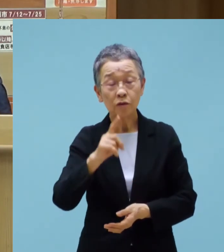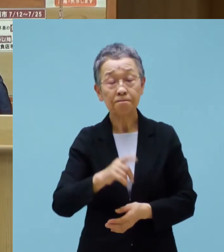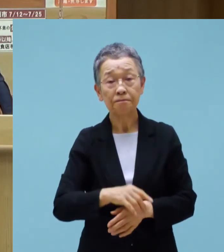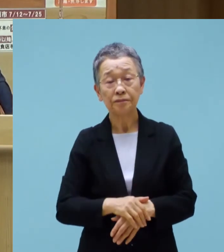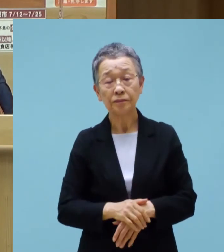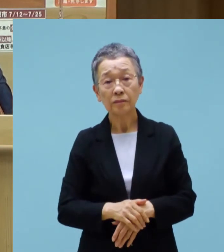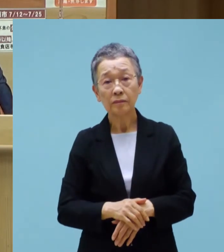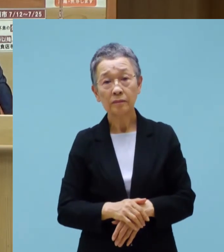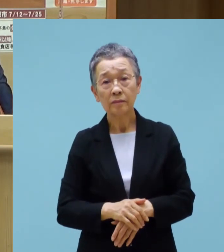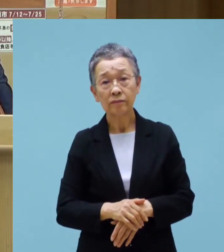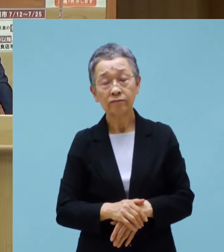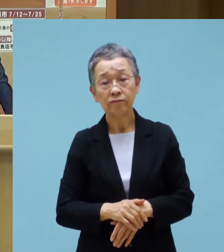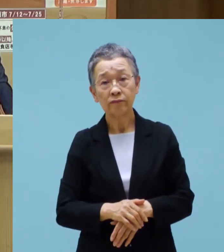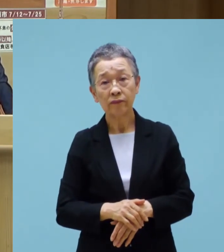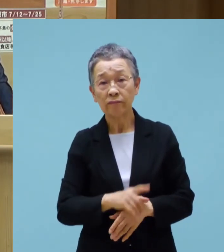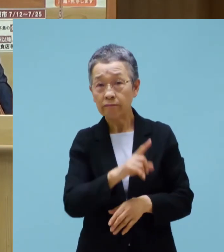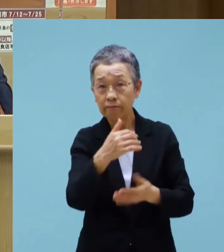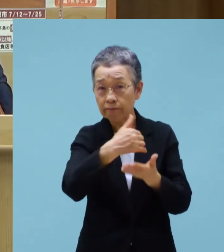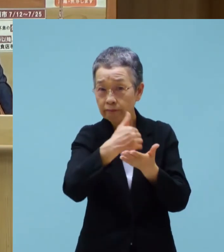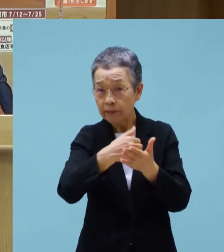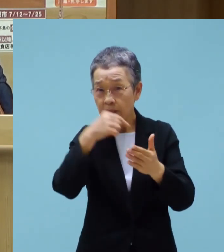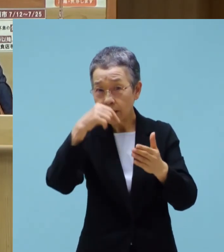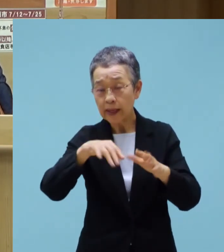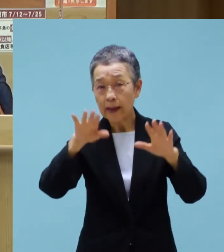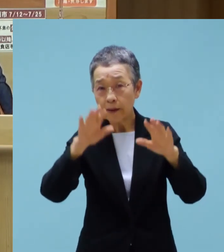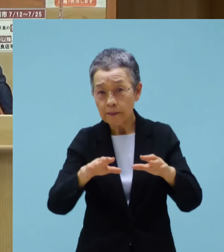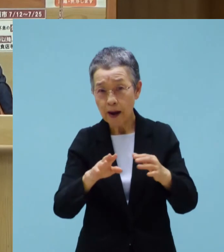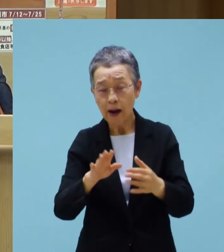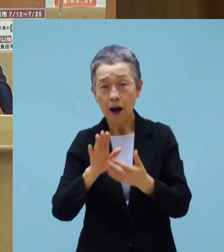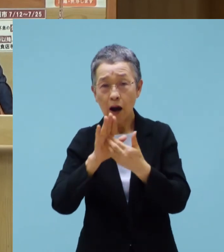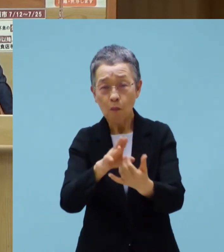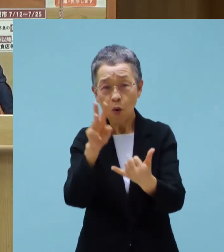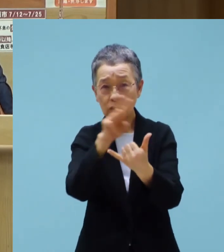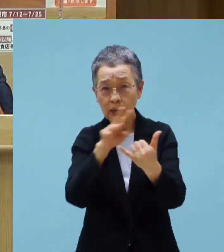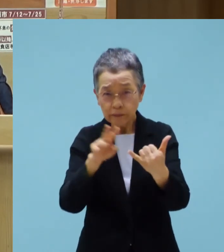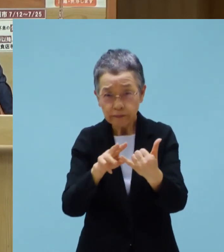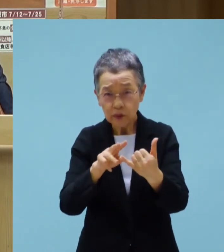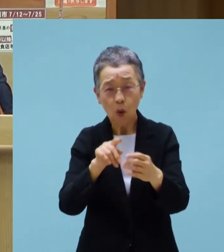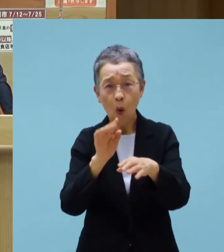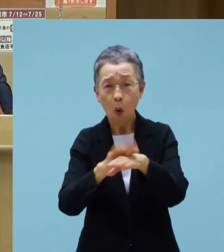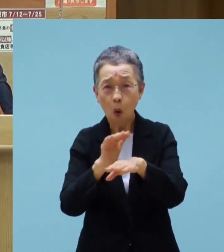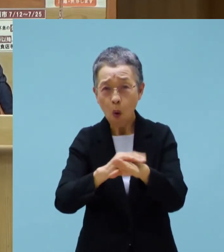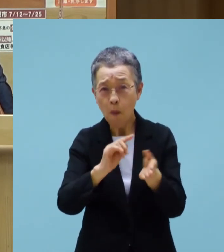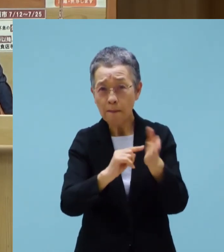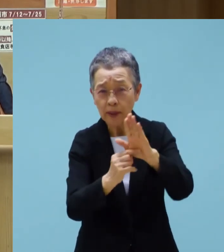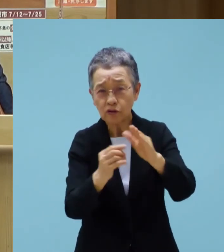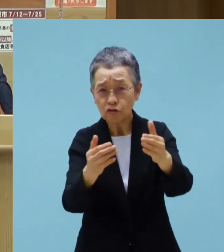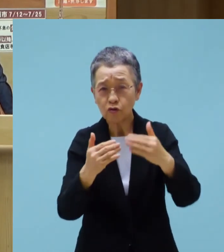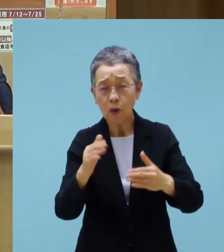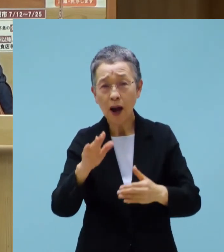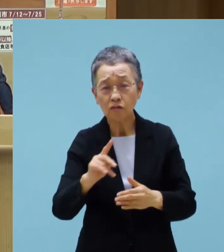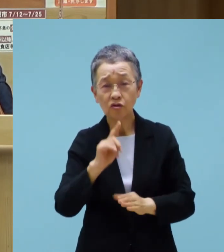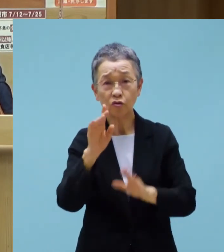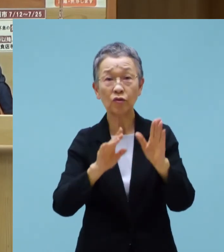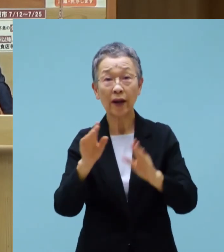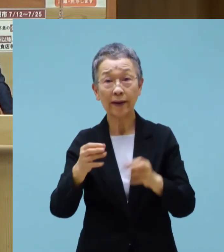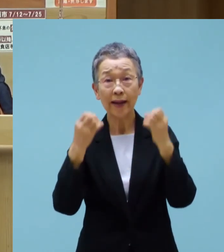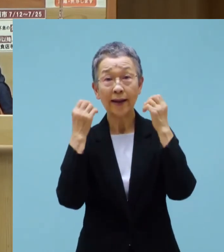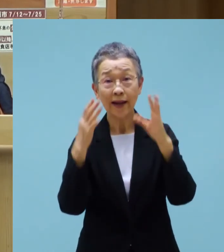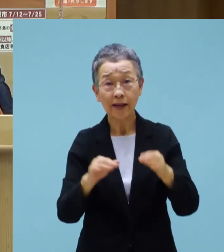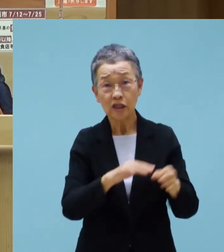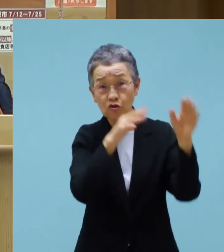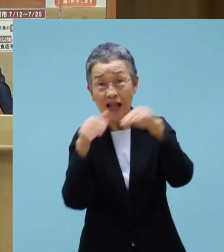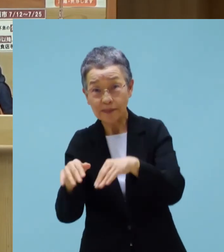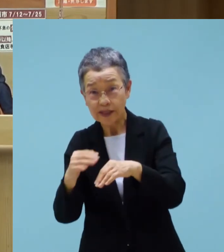った中で早急に防災対策を講じていかなければならないという状況の中で、新たな津波浸水想